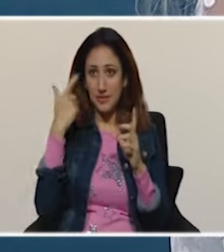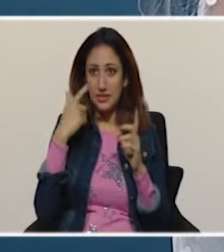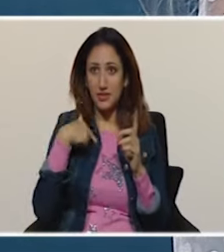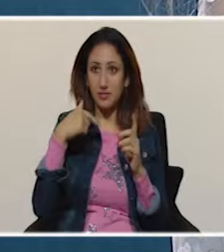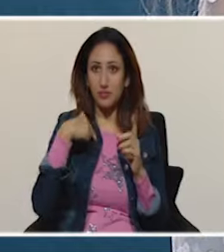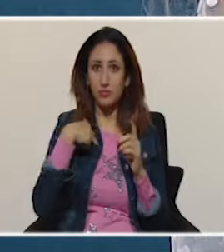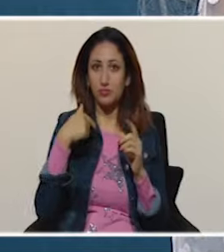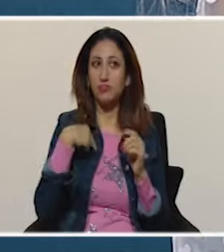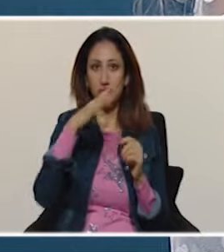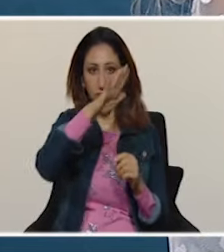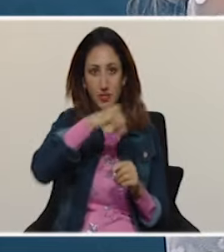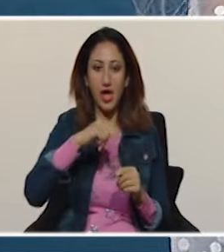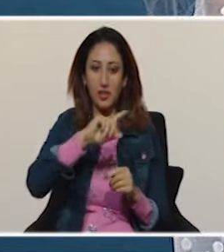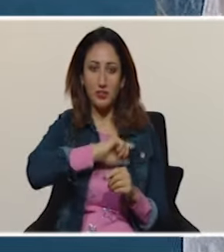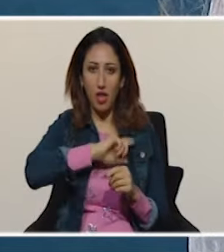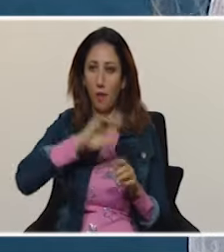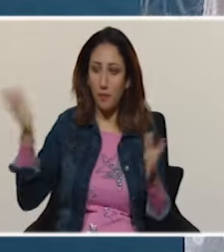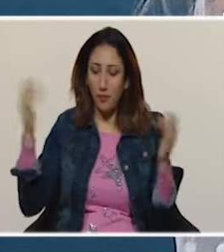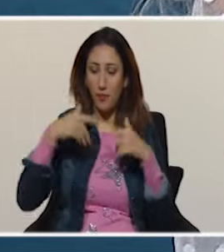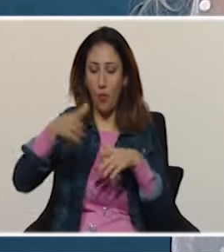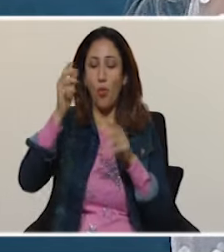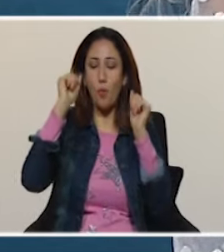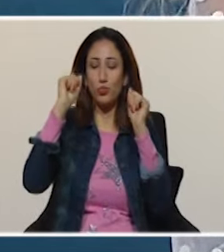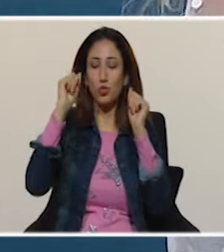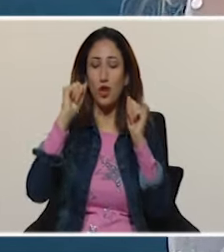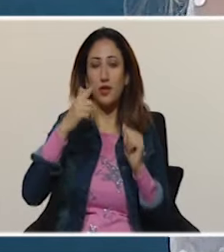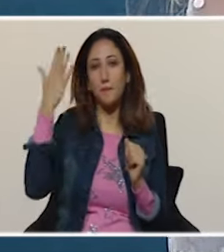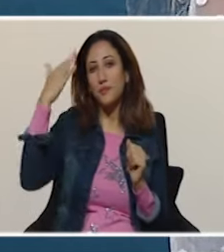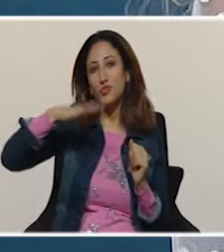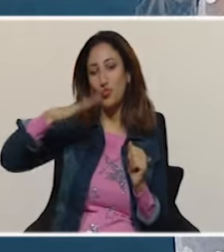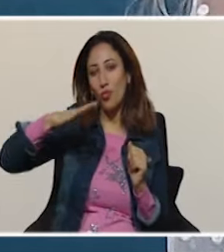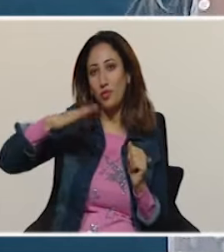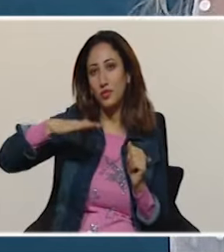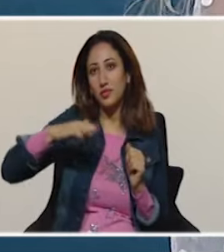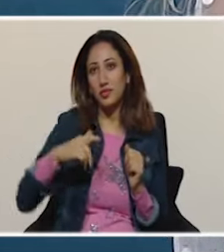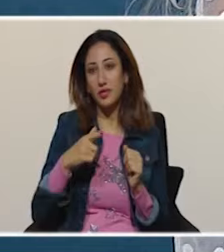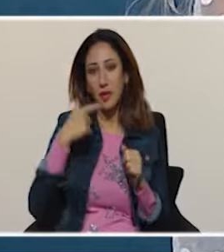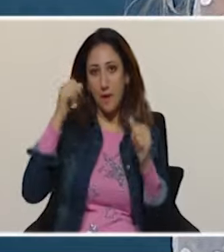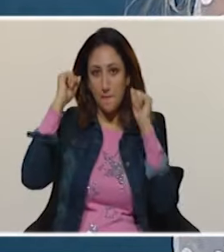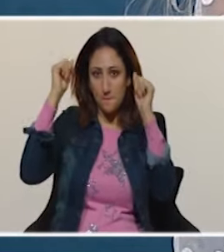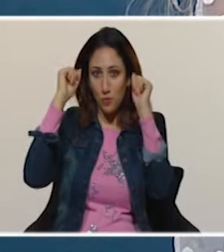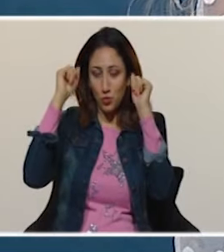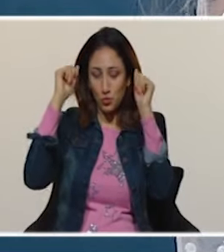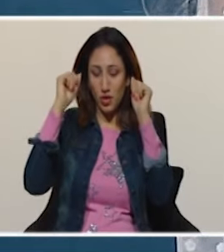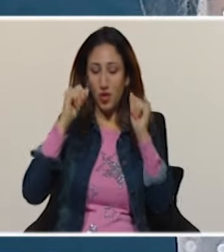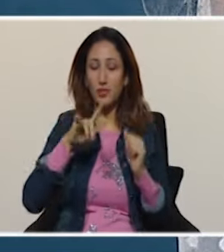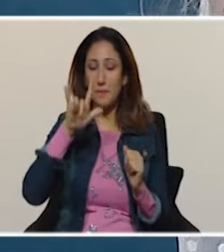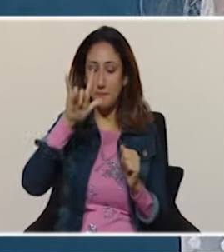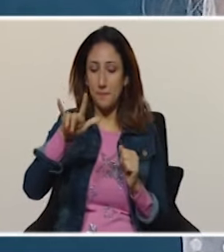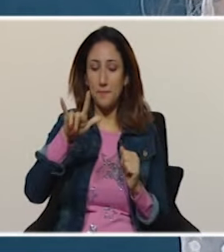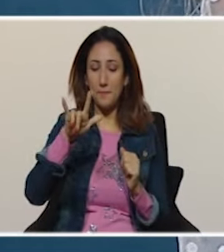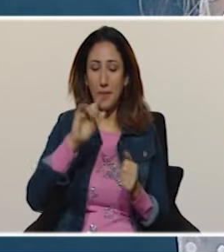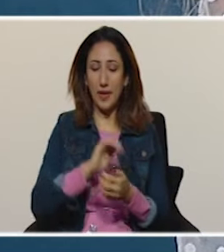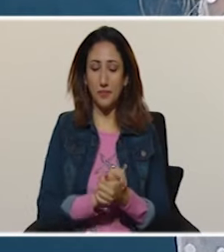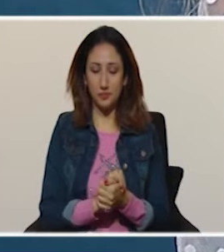يعني كثير بتضامن حتى لما رحت على لندن وكان في جوله المظاهرات كنت كثير بحب روح بالمظاهرات حتى بيي بحب